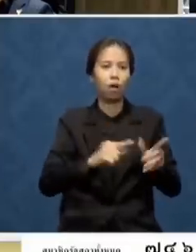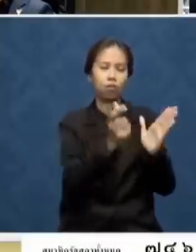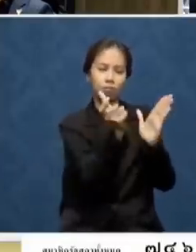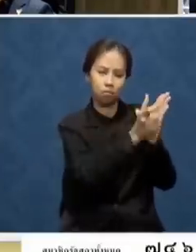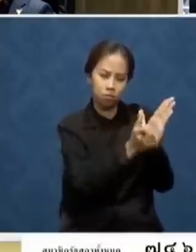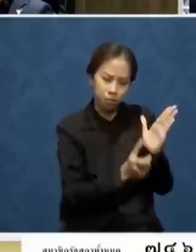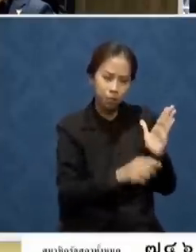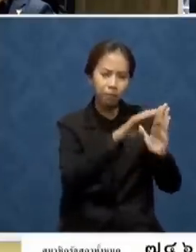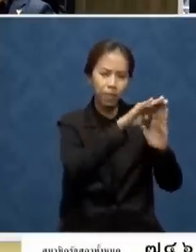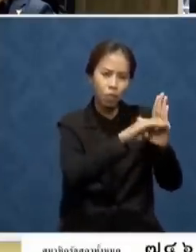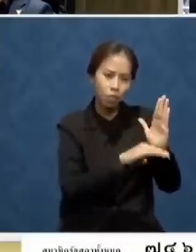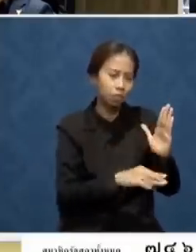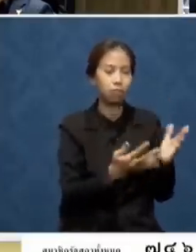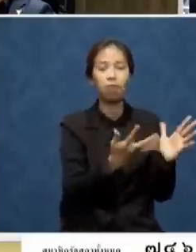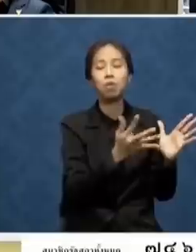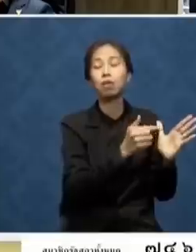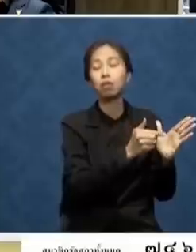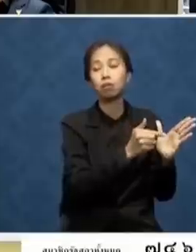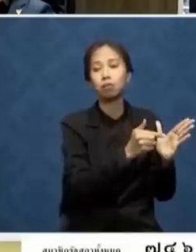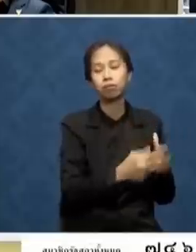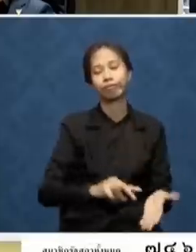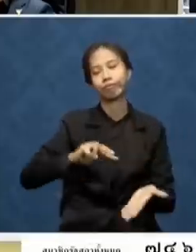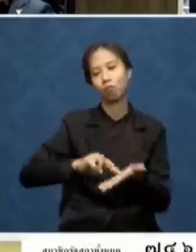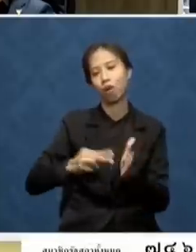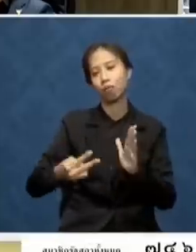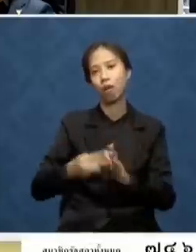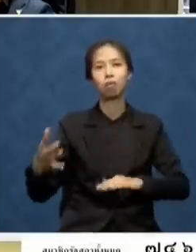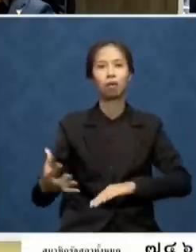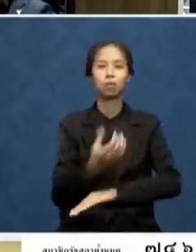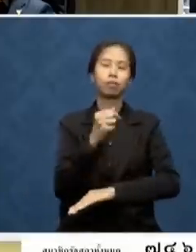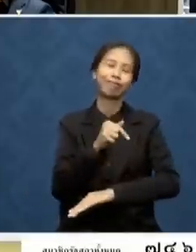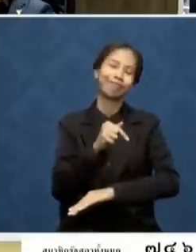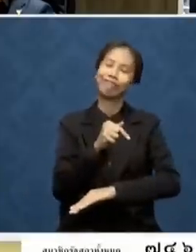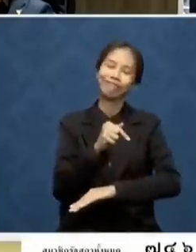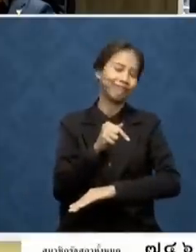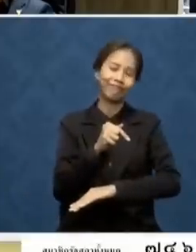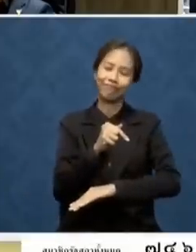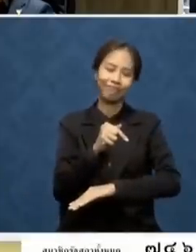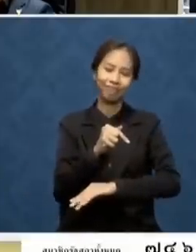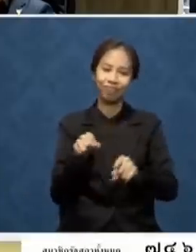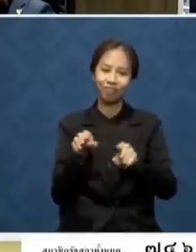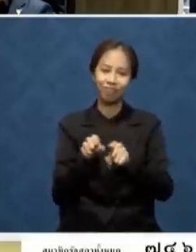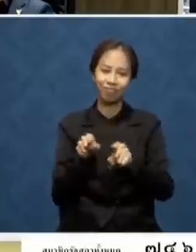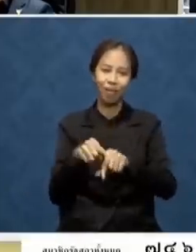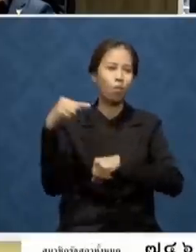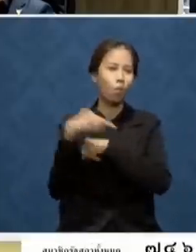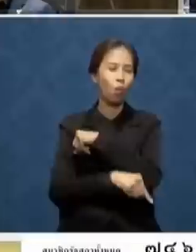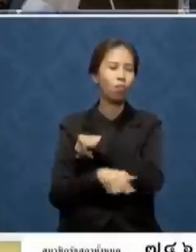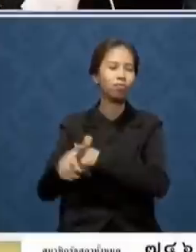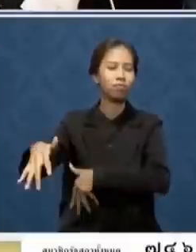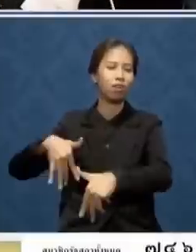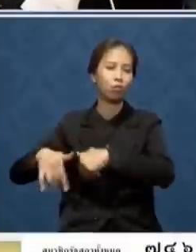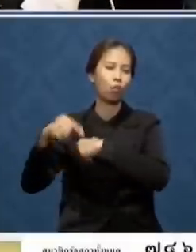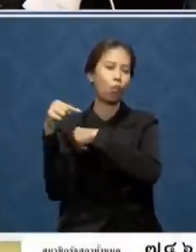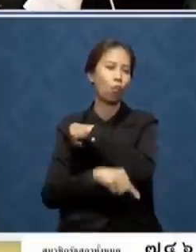ฟังได้แบบนี้ก็คงถือว่าพรรคการเมืองนั้นทรยศต่อความไว้วางใจของประชาชนค่ะ